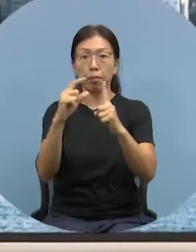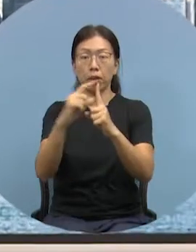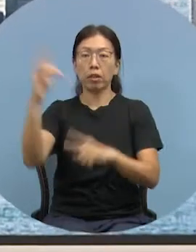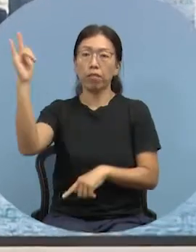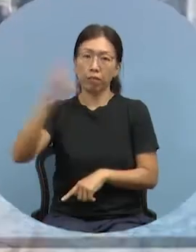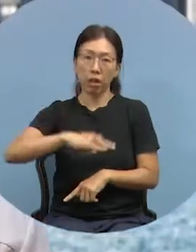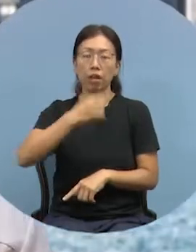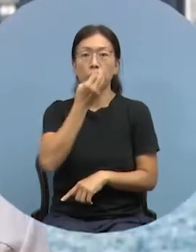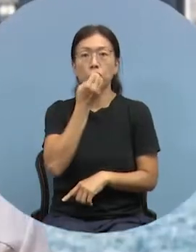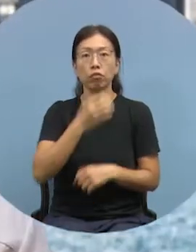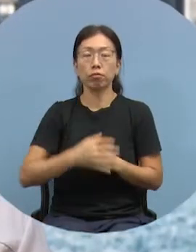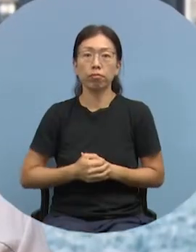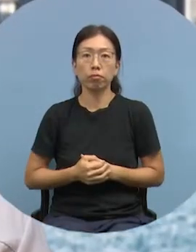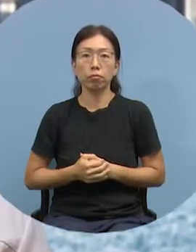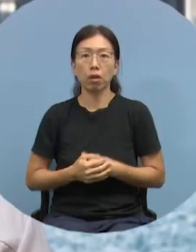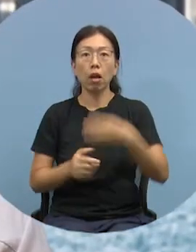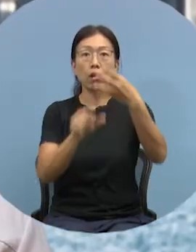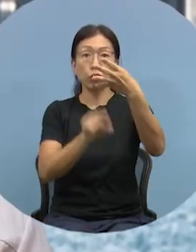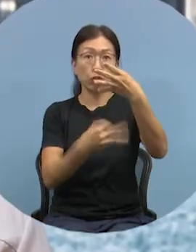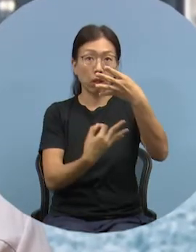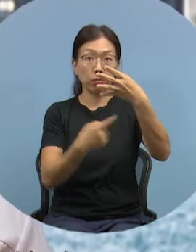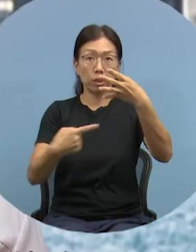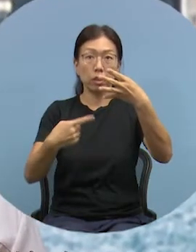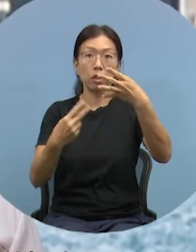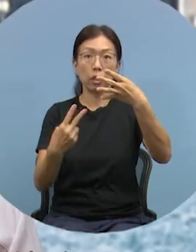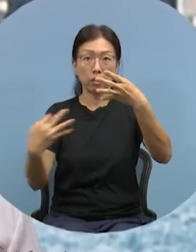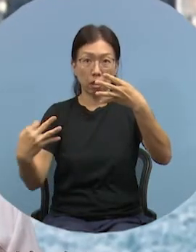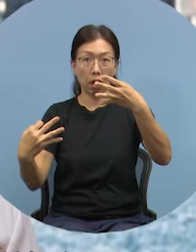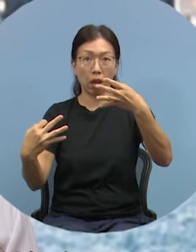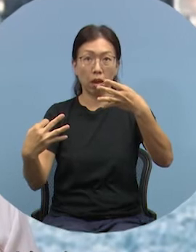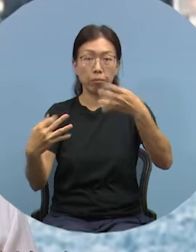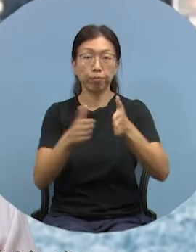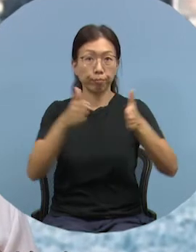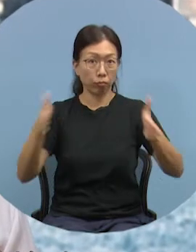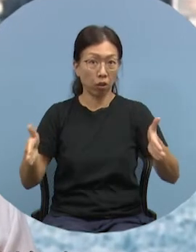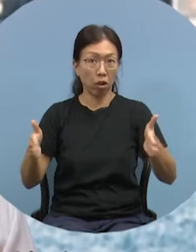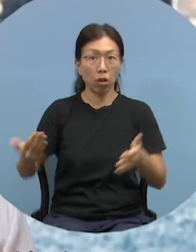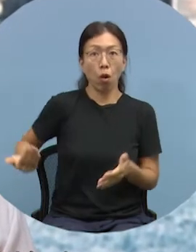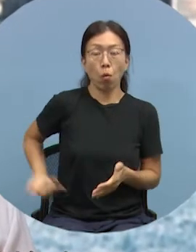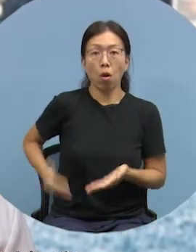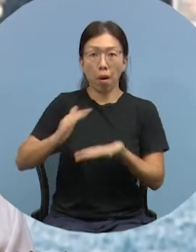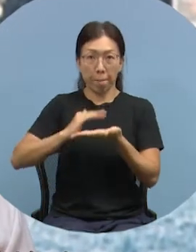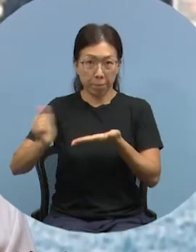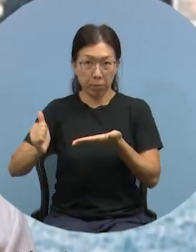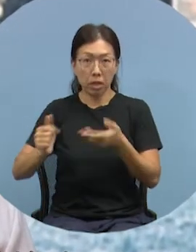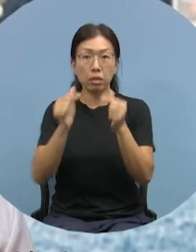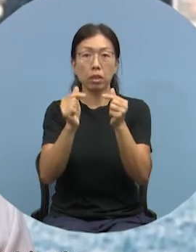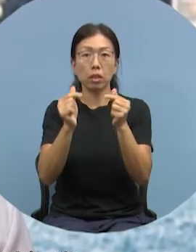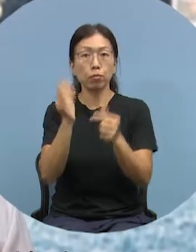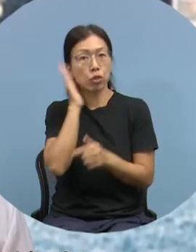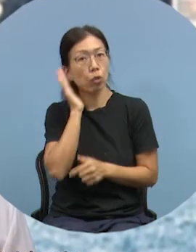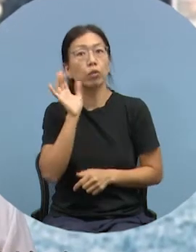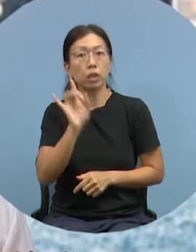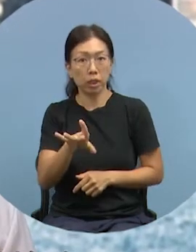返港的。她在4月3日至23日之間呢，就在這個華美達香港，即西營盤那間